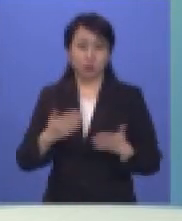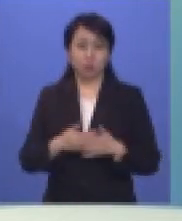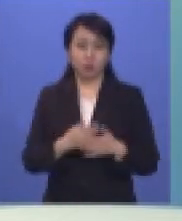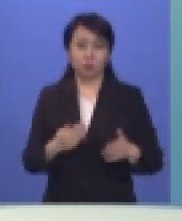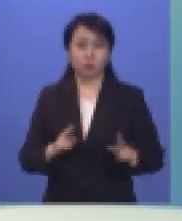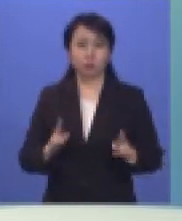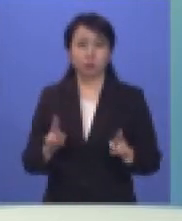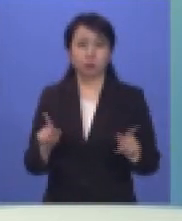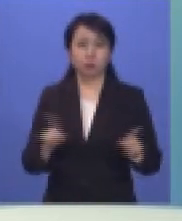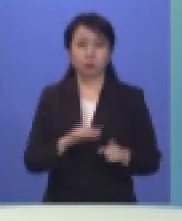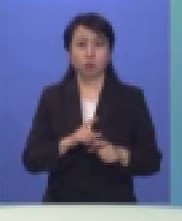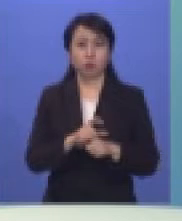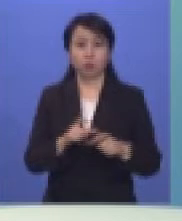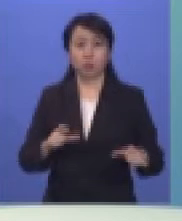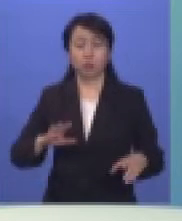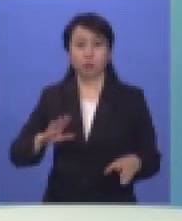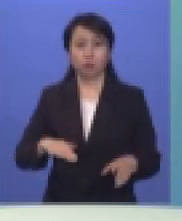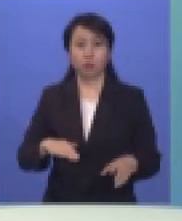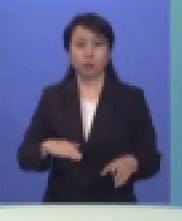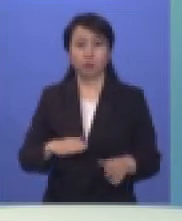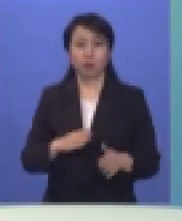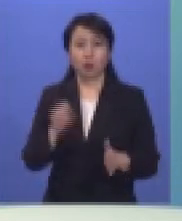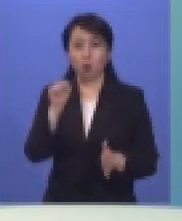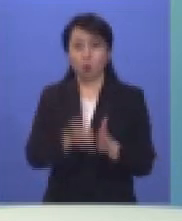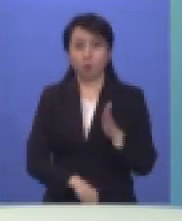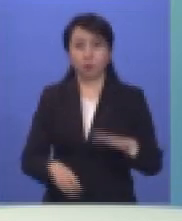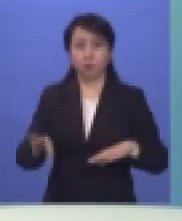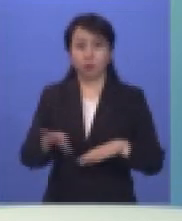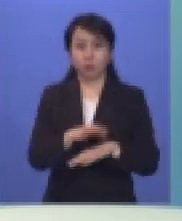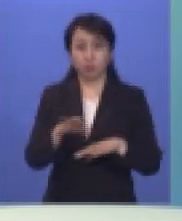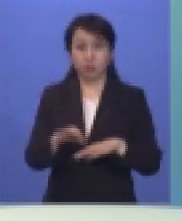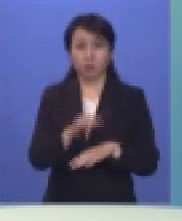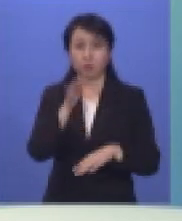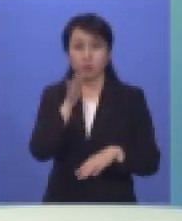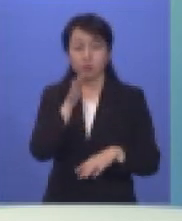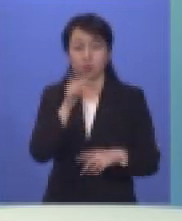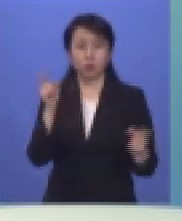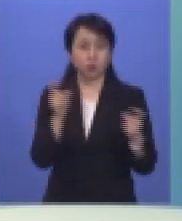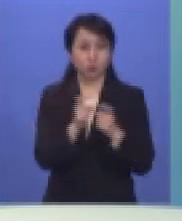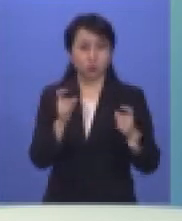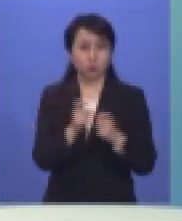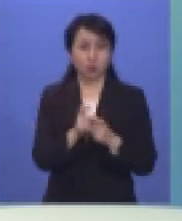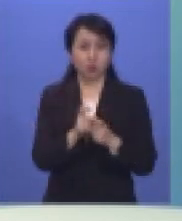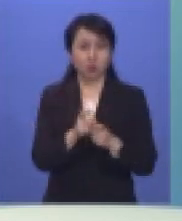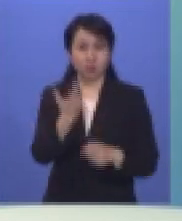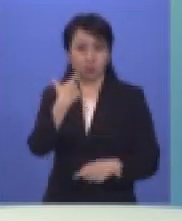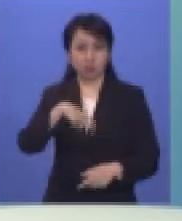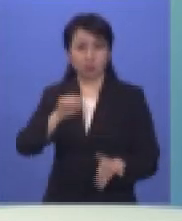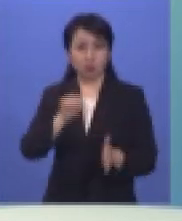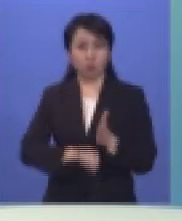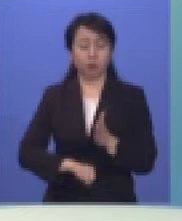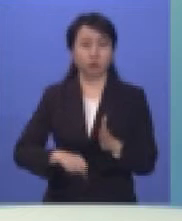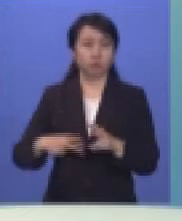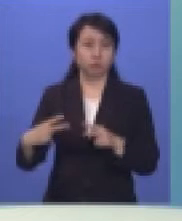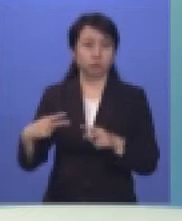произошедшего, предварительно установлено, что сельчанин после смертельного ранения жены в ходе ссоры совершил суицид выстрелом из